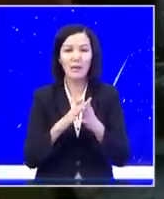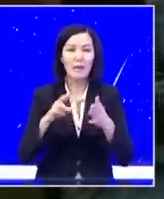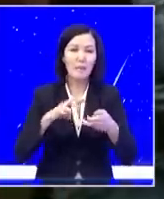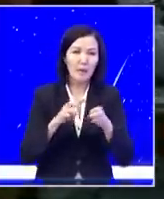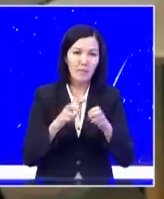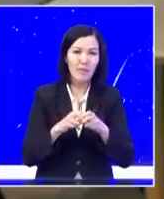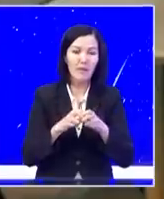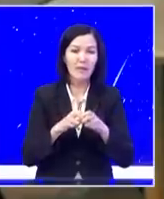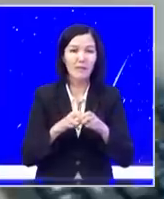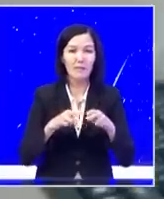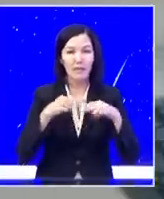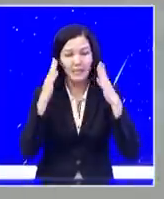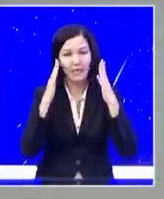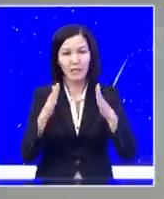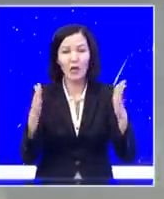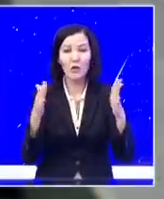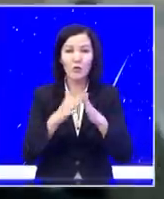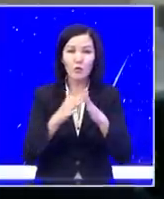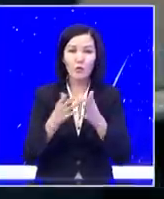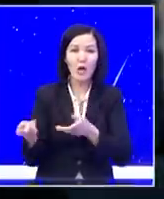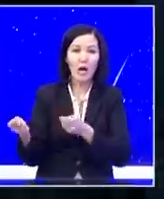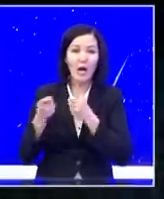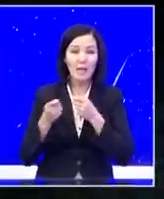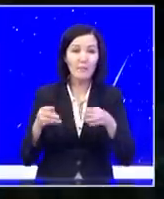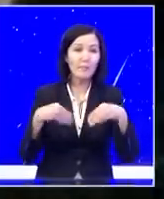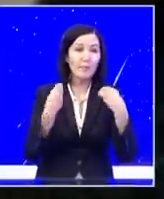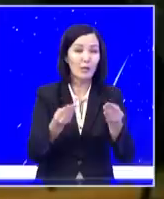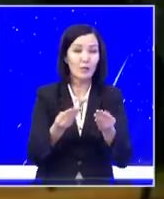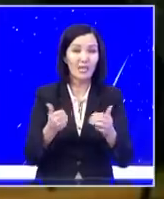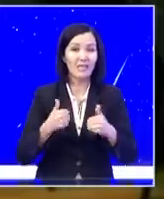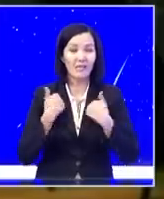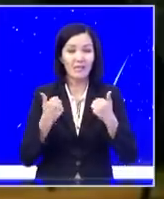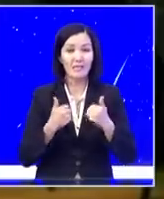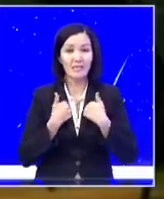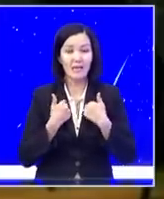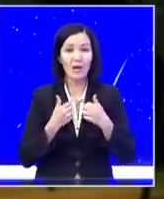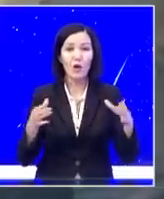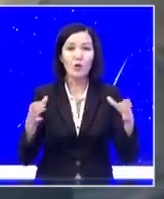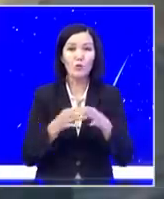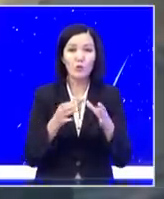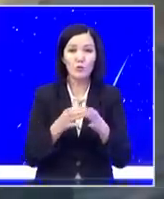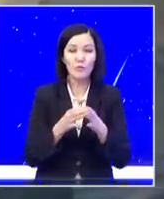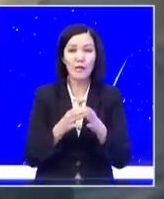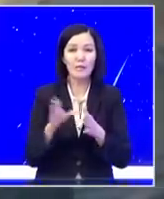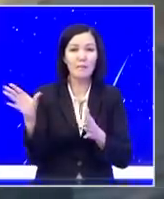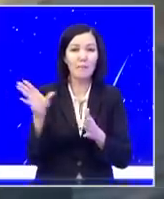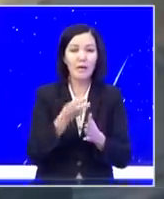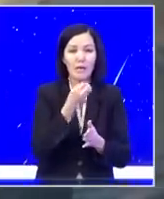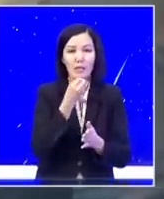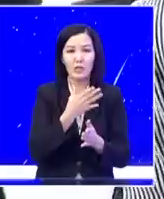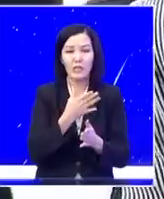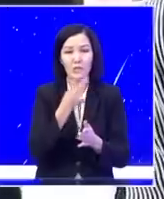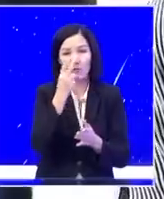Көптеген әріптестерінің үйлі болуына ықпалын тигізді. Оның адами қасиеттерін жұмдағылар үлгі тұтып, бой түзеді, ой